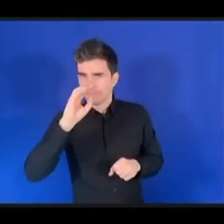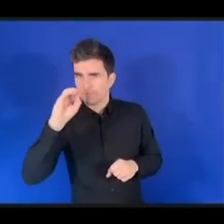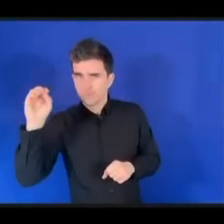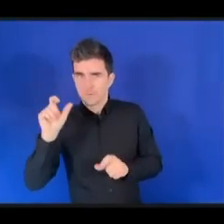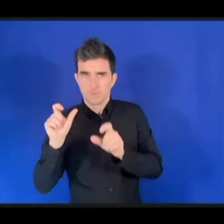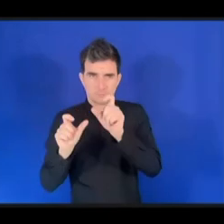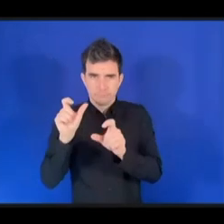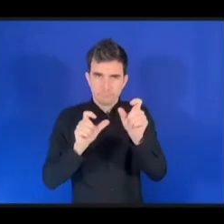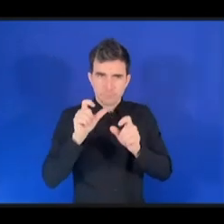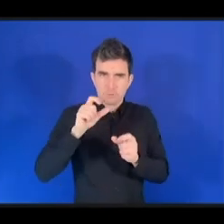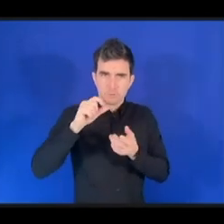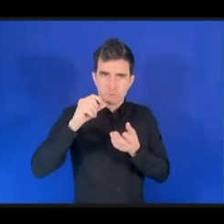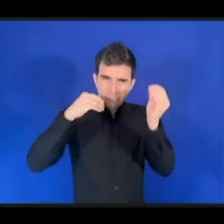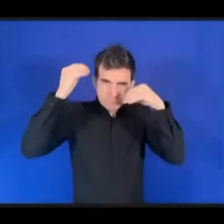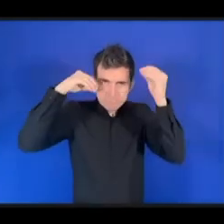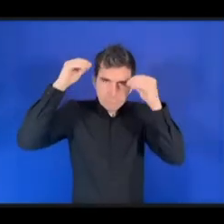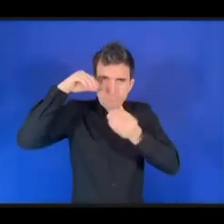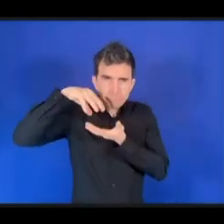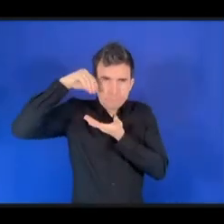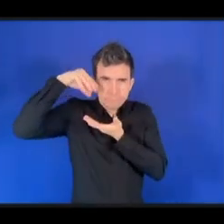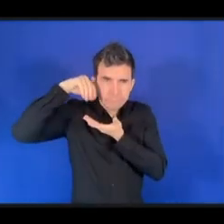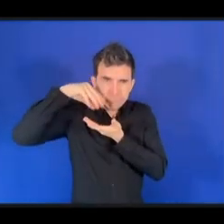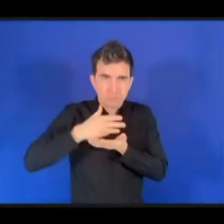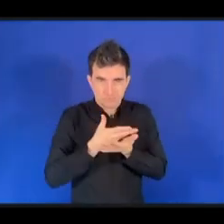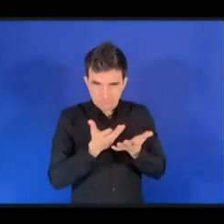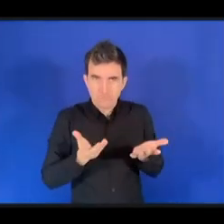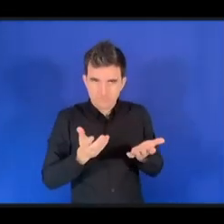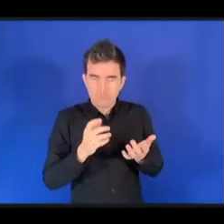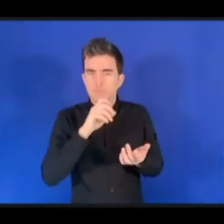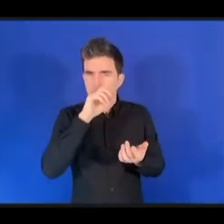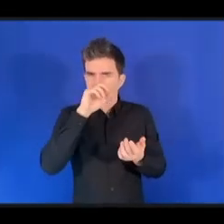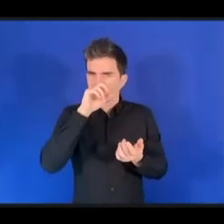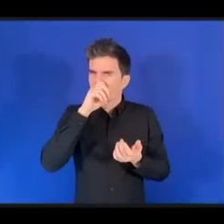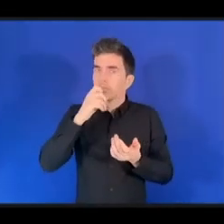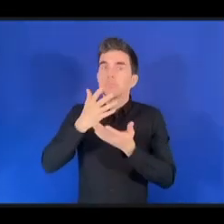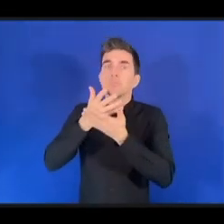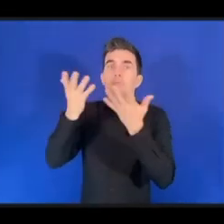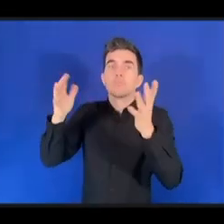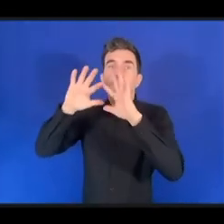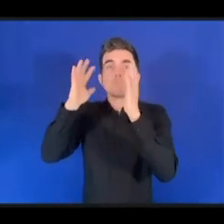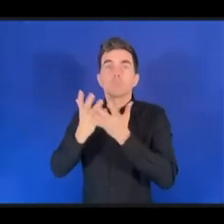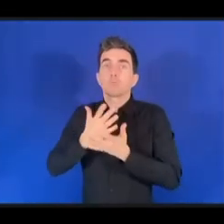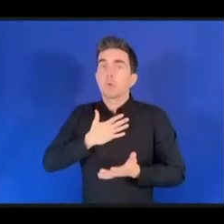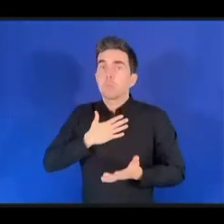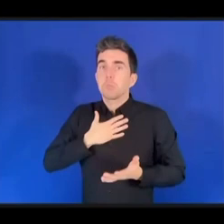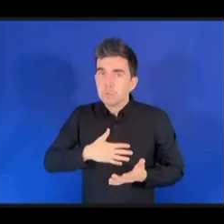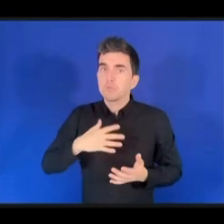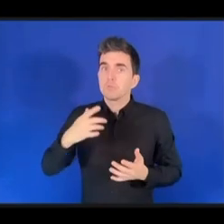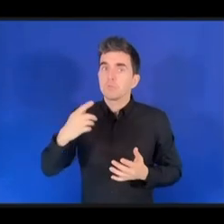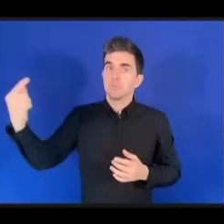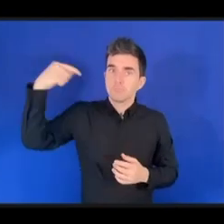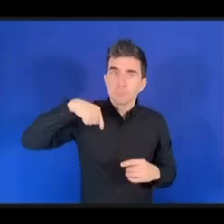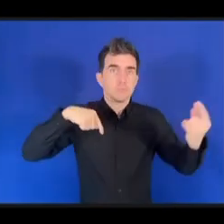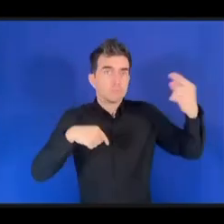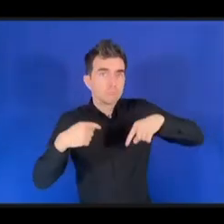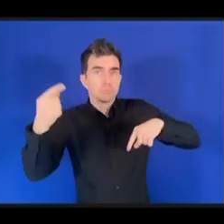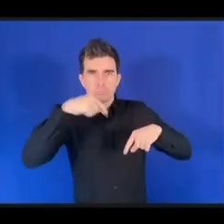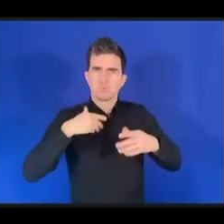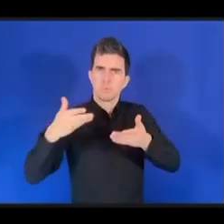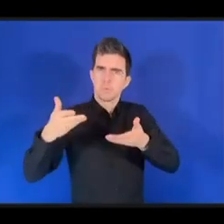たこのような京都の魅力も感じていただける機会にしていただきたいと思い